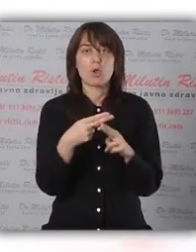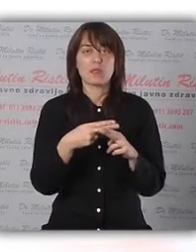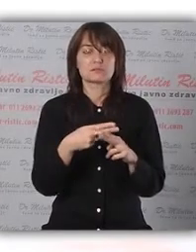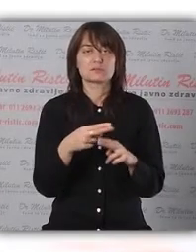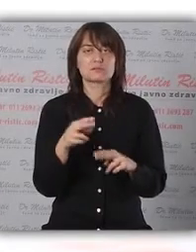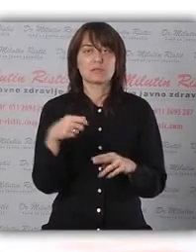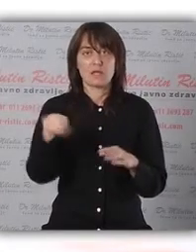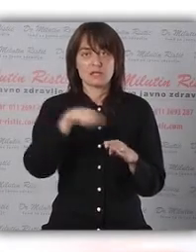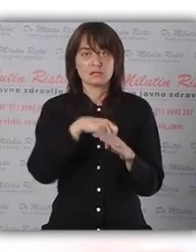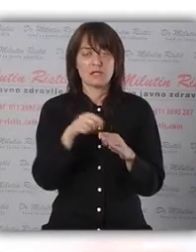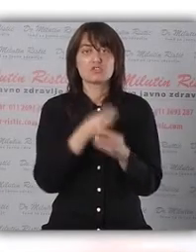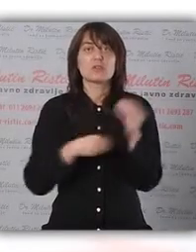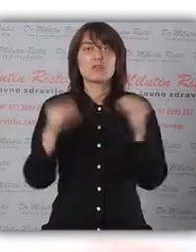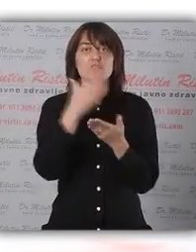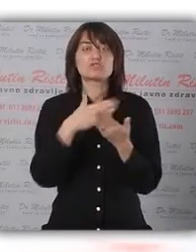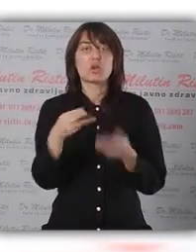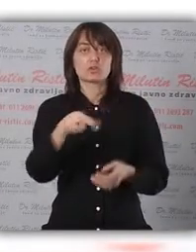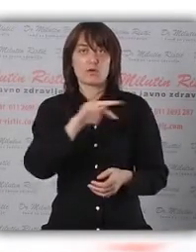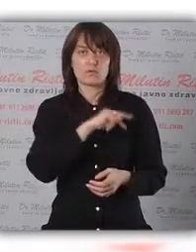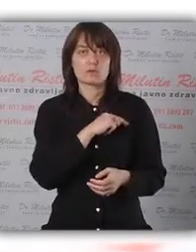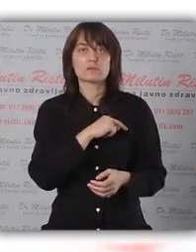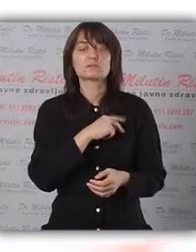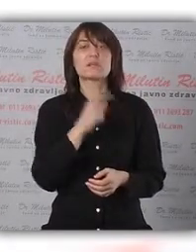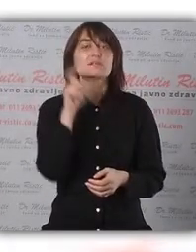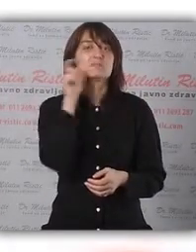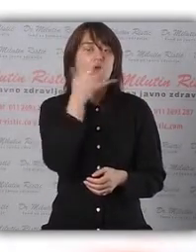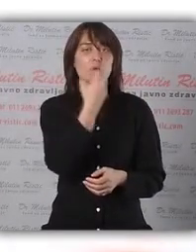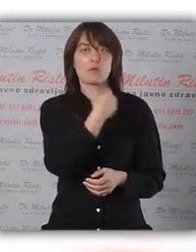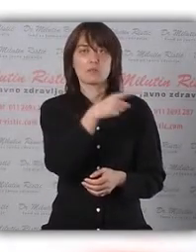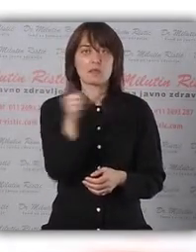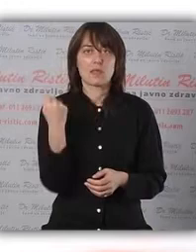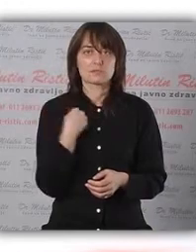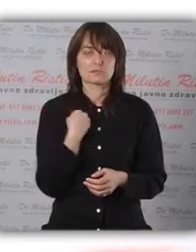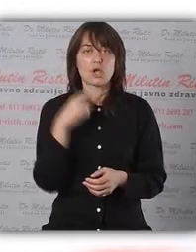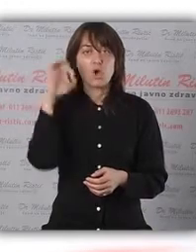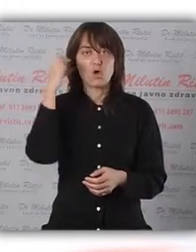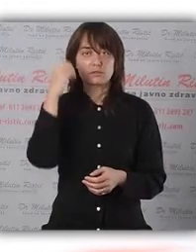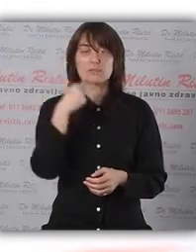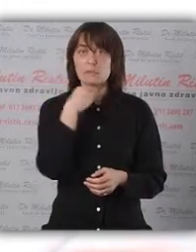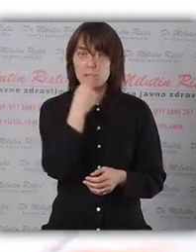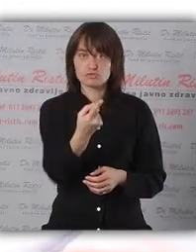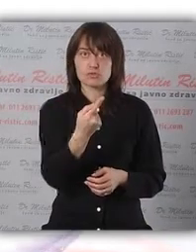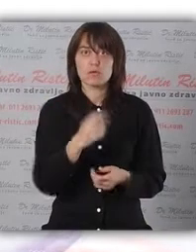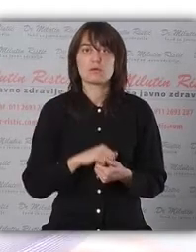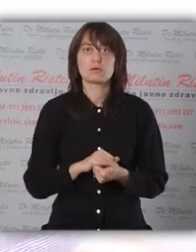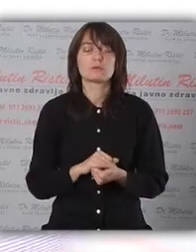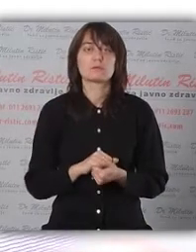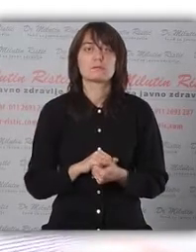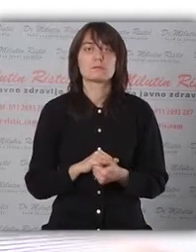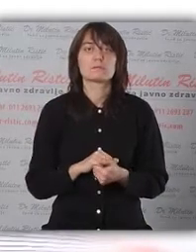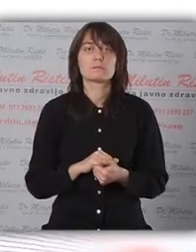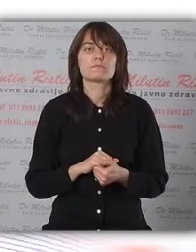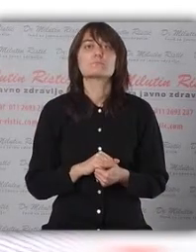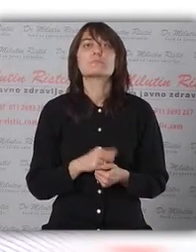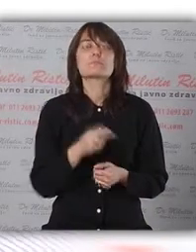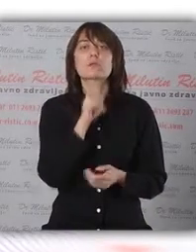već ostvarenu bolest izleči, najveći deo odgovornosti ipak pada na svakoga od nas. Osim